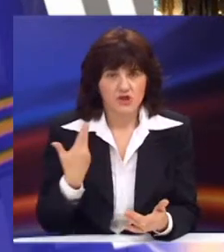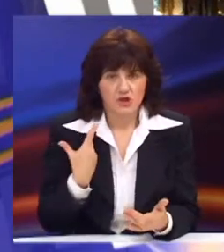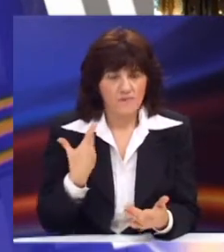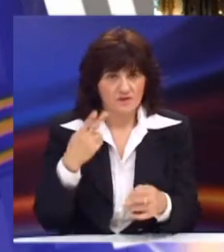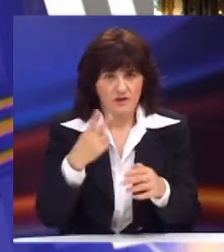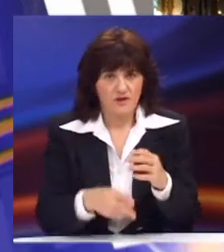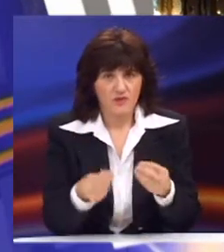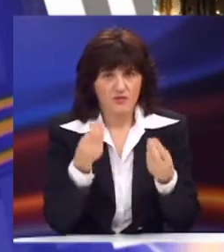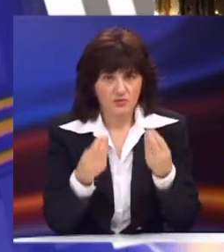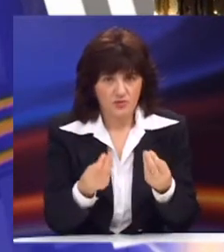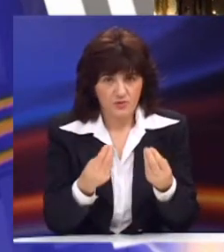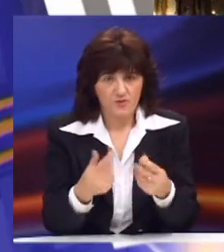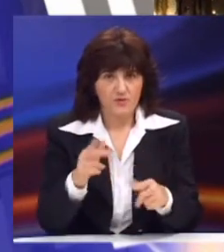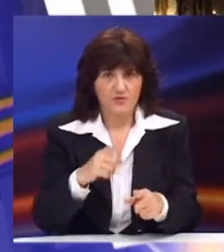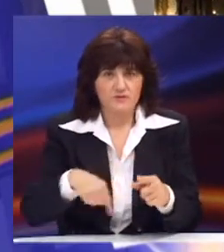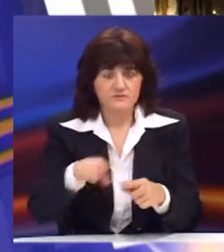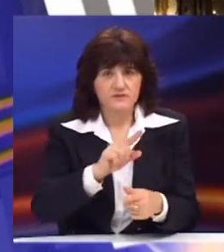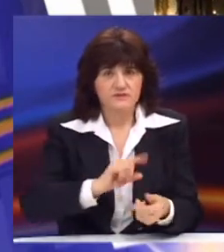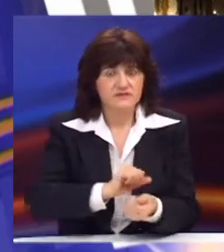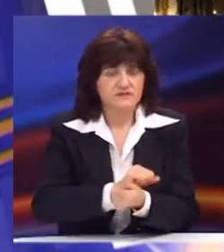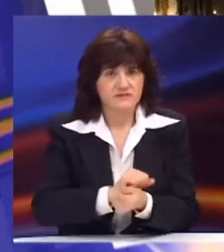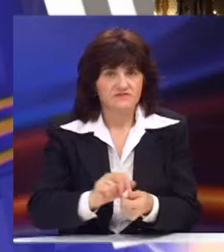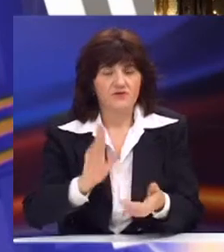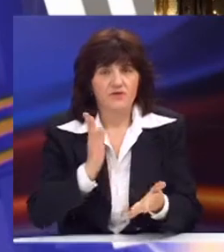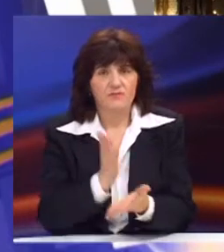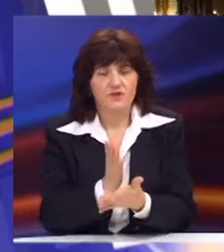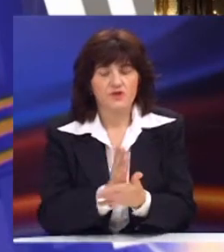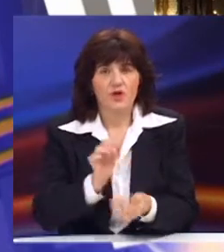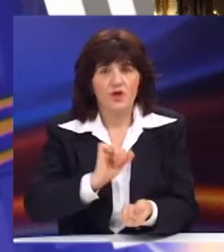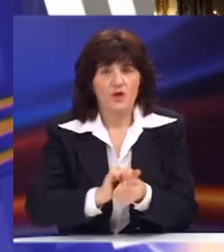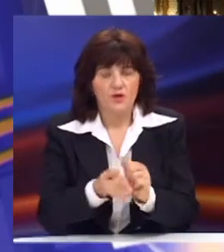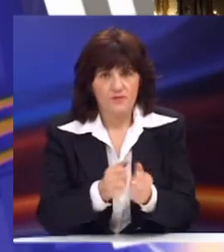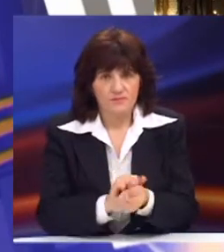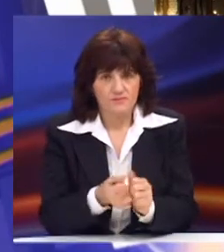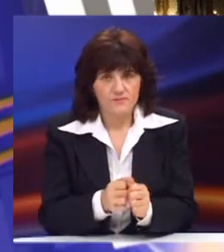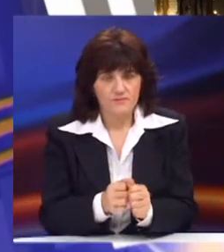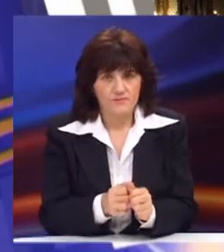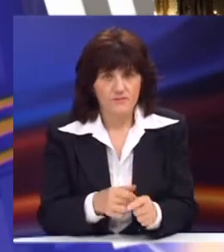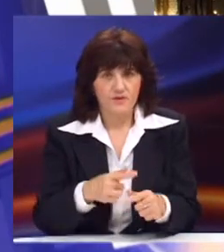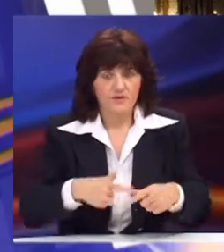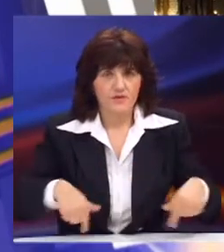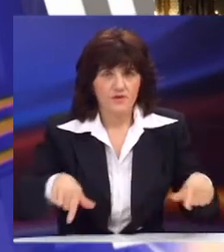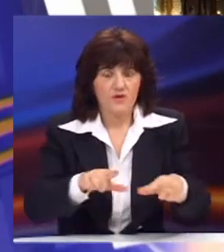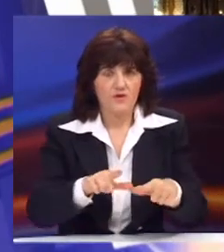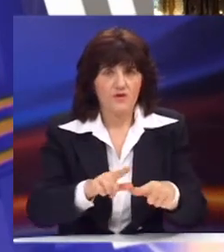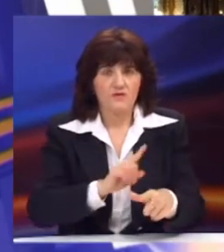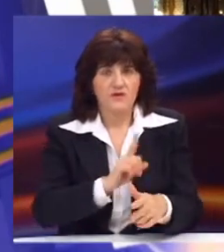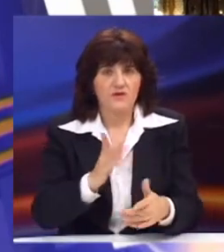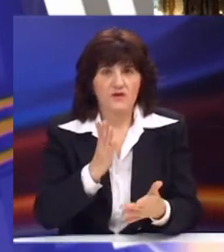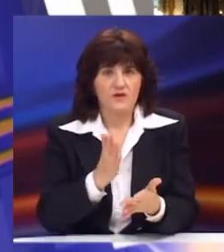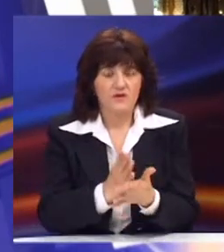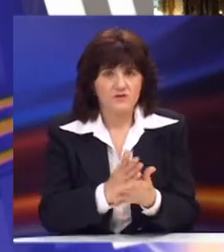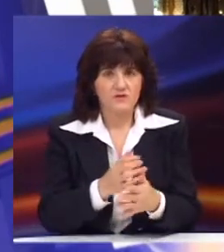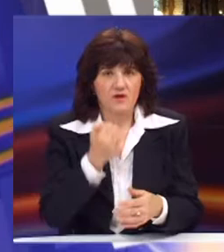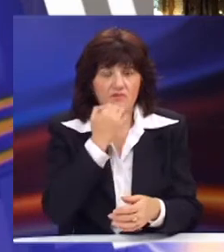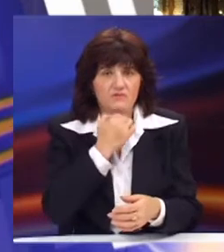ništa dobro neće doneti i imamo najavu da će se svim pravnim sredstvima, svim institucionalnim sredstvima sve ove institucije